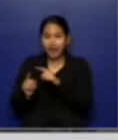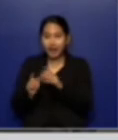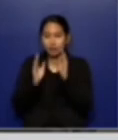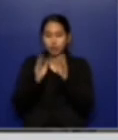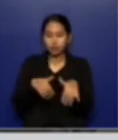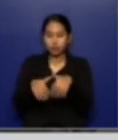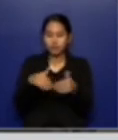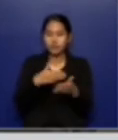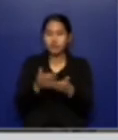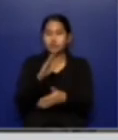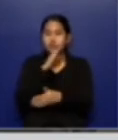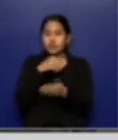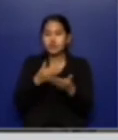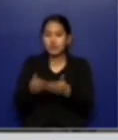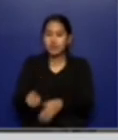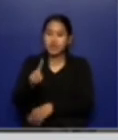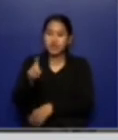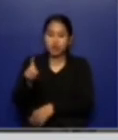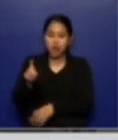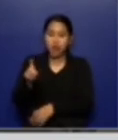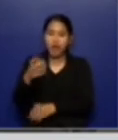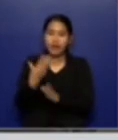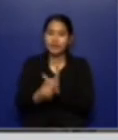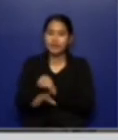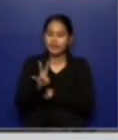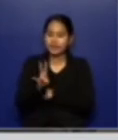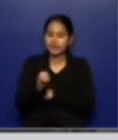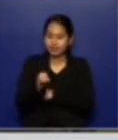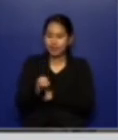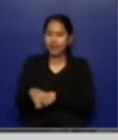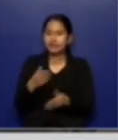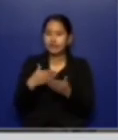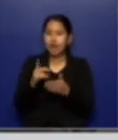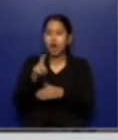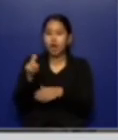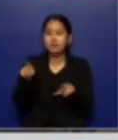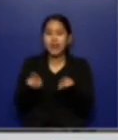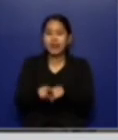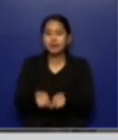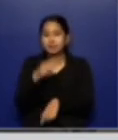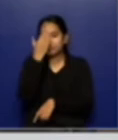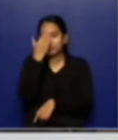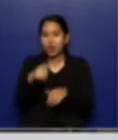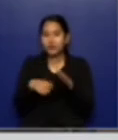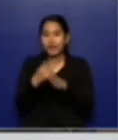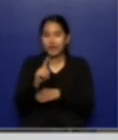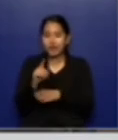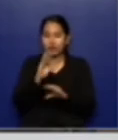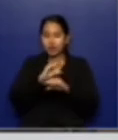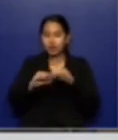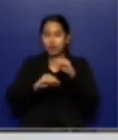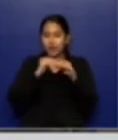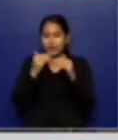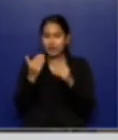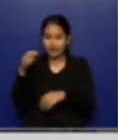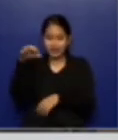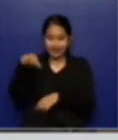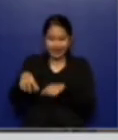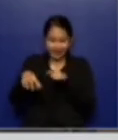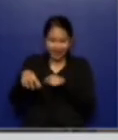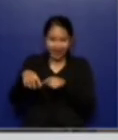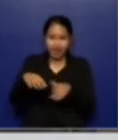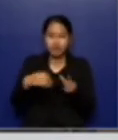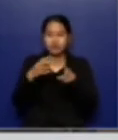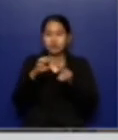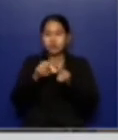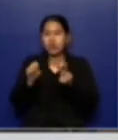กติ100เขาซื้อได้70ชาวบ้านก็ซื้อ100เหมือนกันทีนี้เพราะอะไรโครงการนี้หมู่บ้านนี้ไอ้ 200,000 นี่มีเ